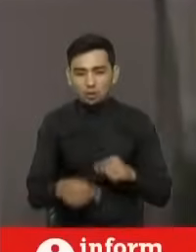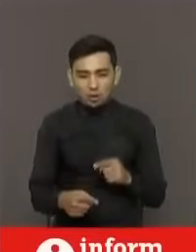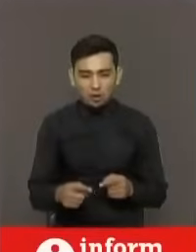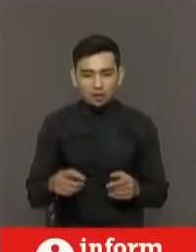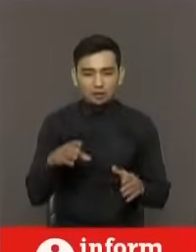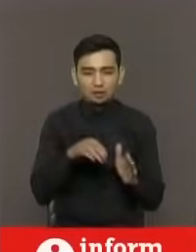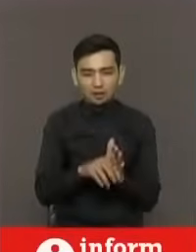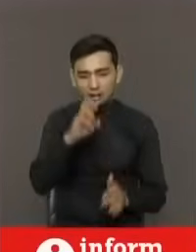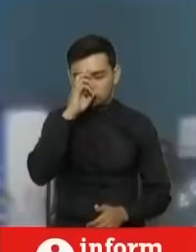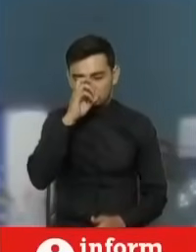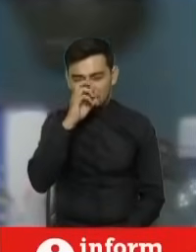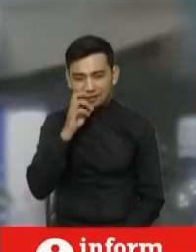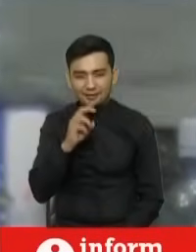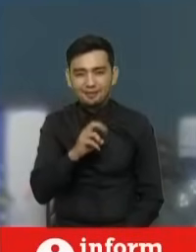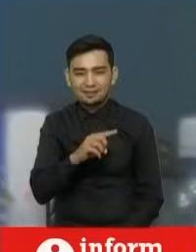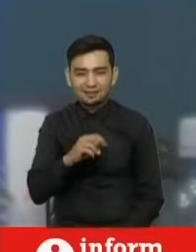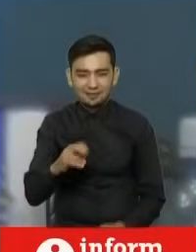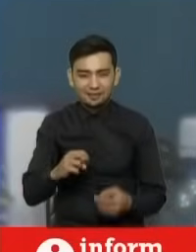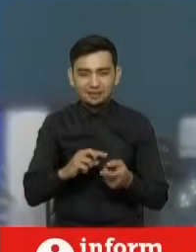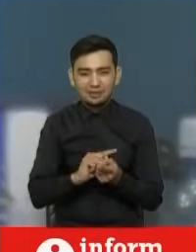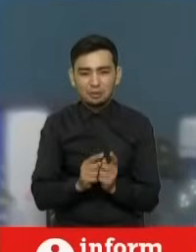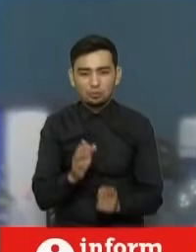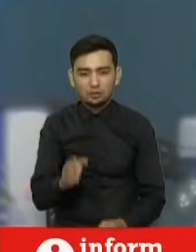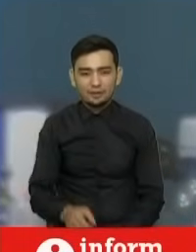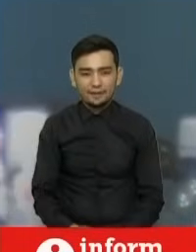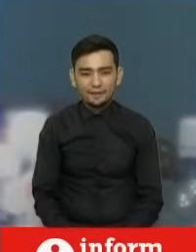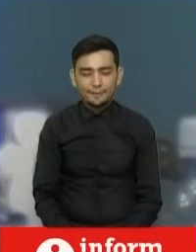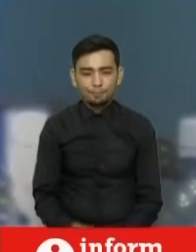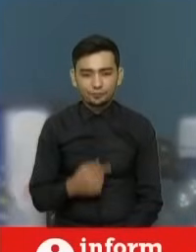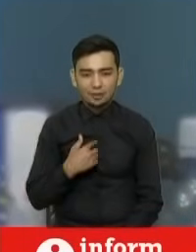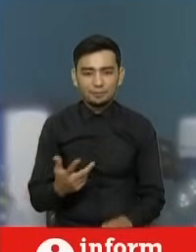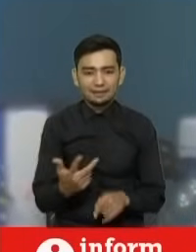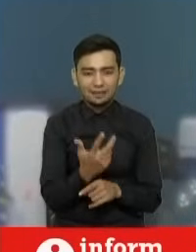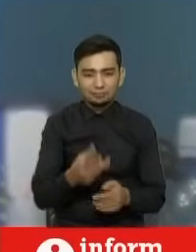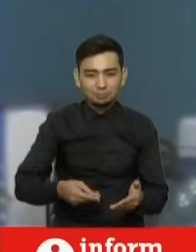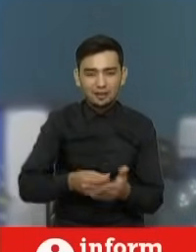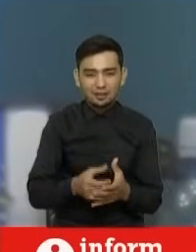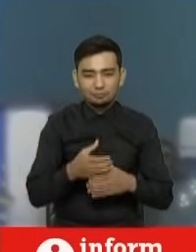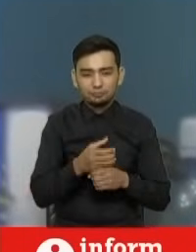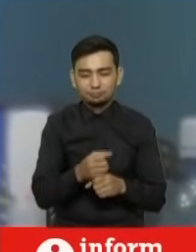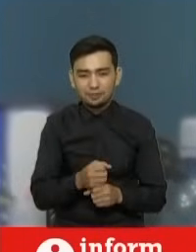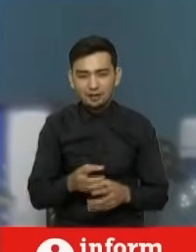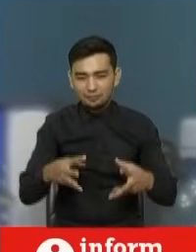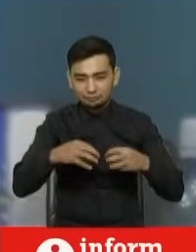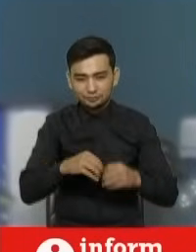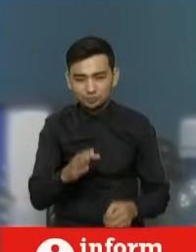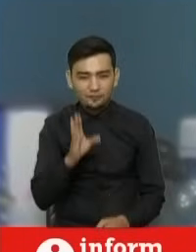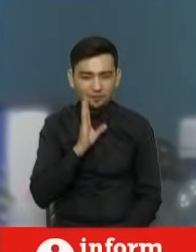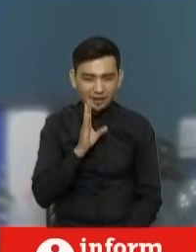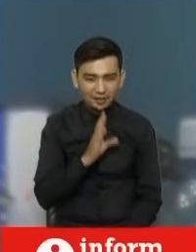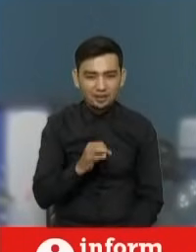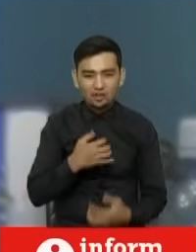отчислений в государственную казну. И три платы мы объединяем. Это за пользование водными ресурсами, животным миром